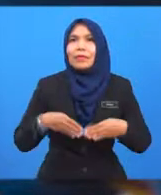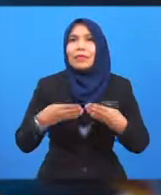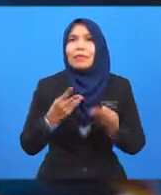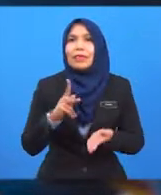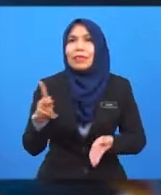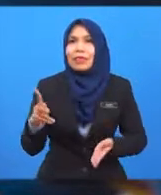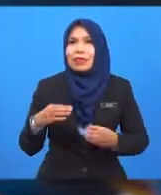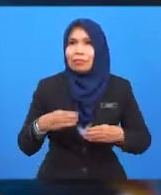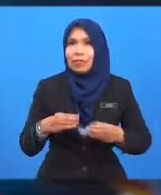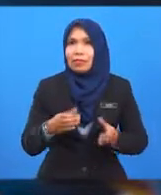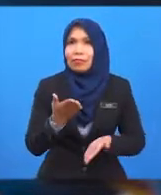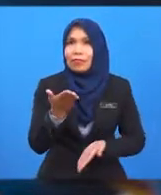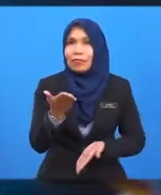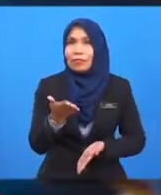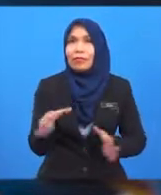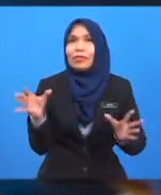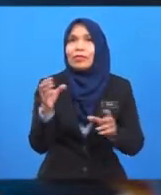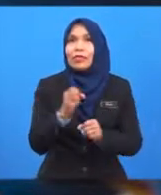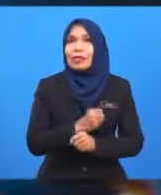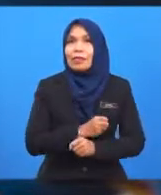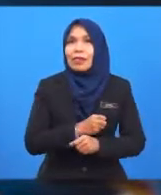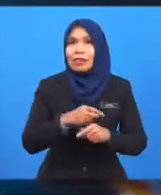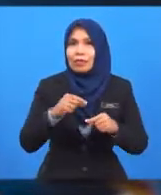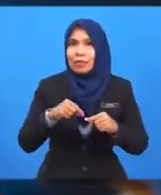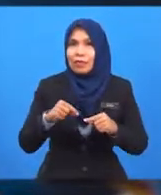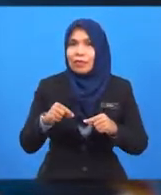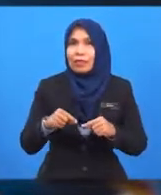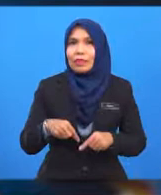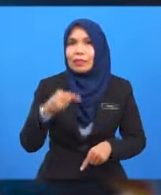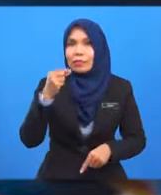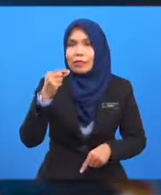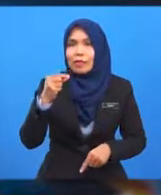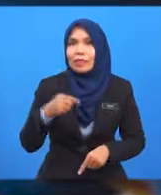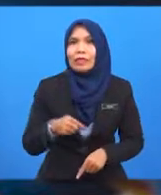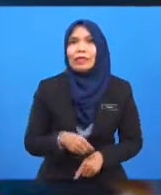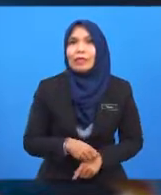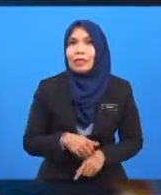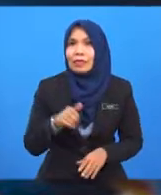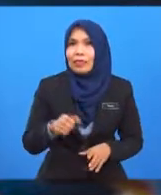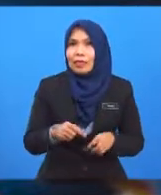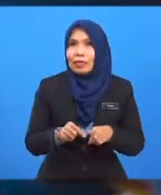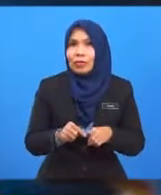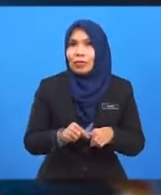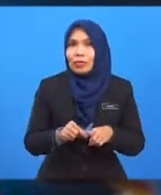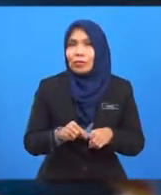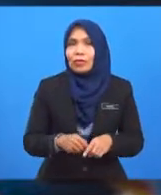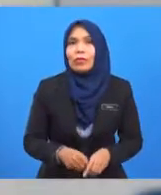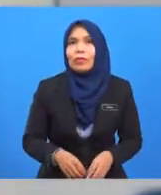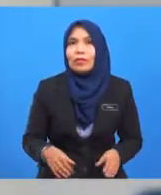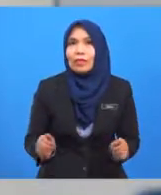Bagaimanakah cara kamu dapat menajamkan pensel yang tumpul dengan cepat dan